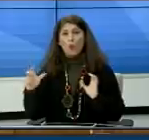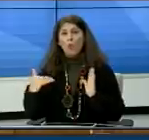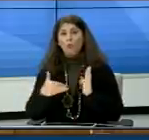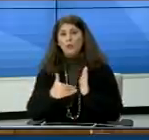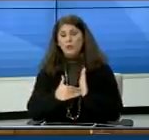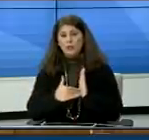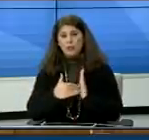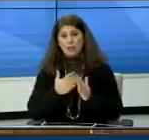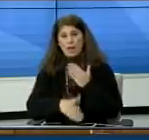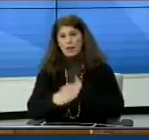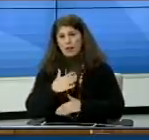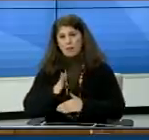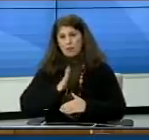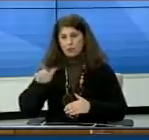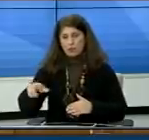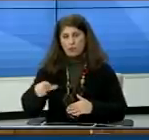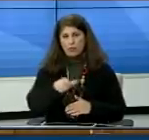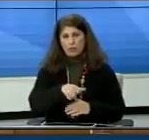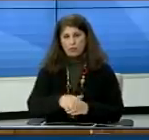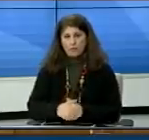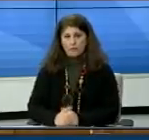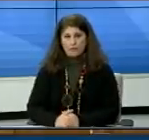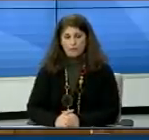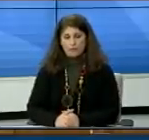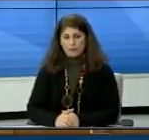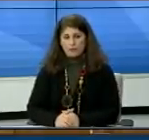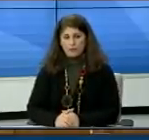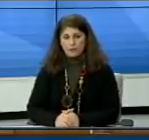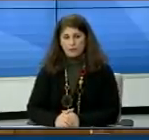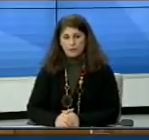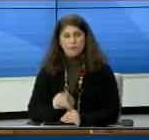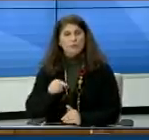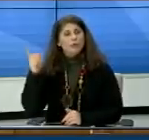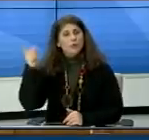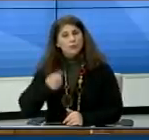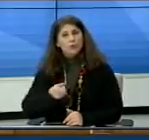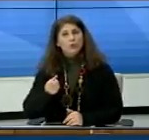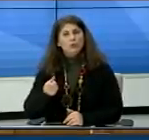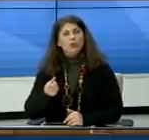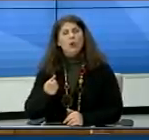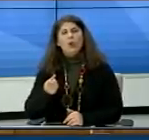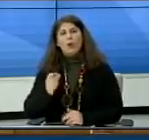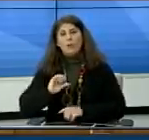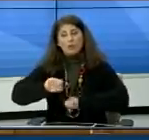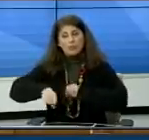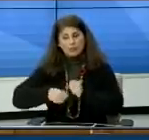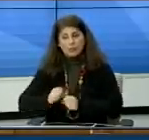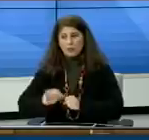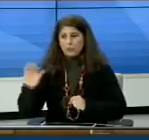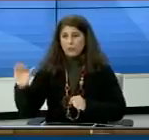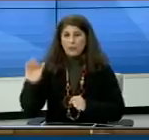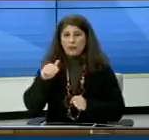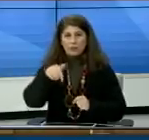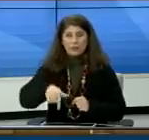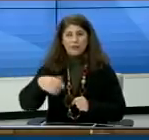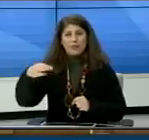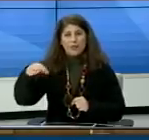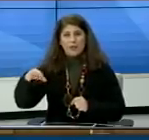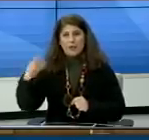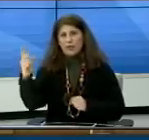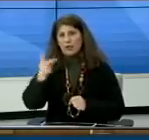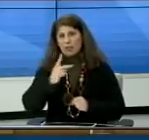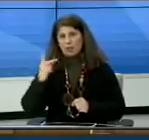180.000 ανάπηρων συμπολιτών μας. Και αυτά είναι μέρος μόνο των δράσεων που απευθύνονται σε αυτή την ευαίσθητη